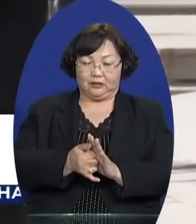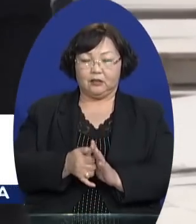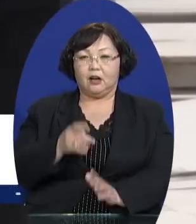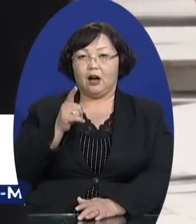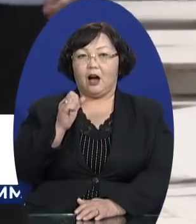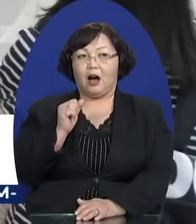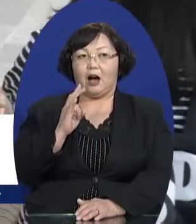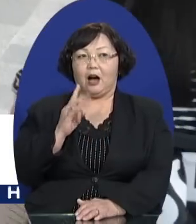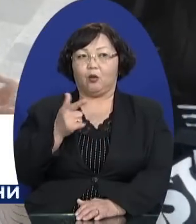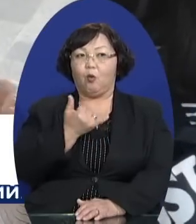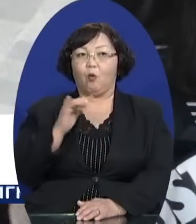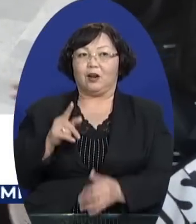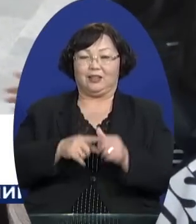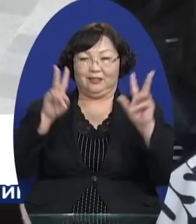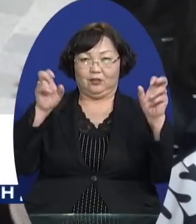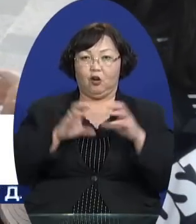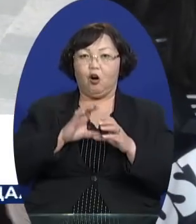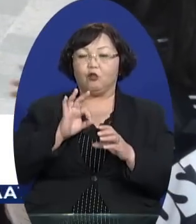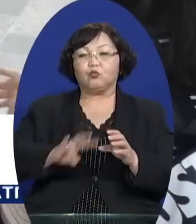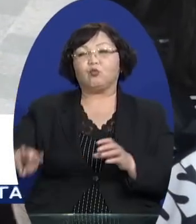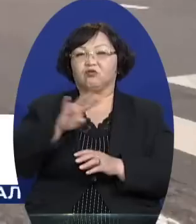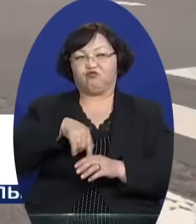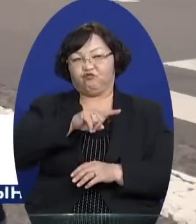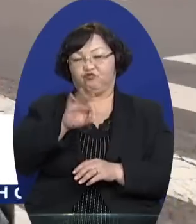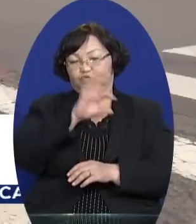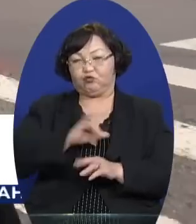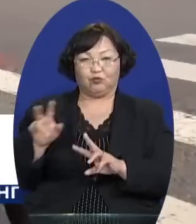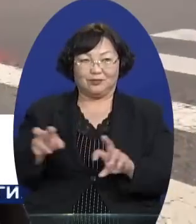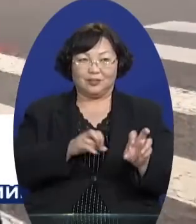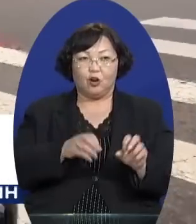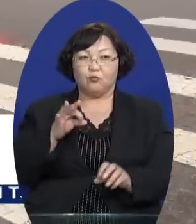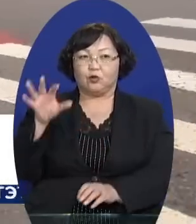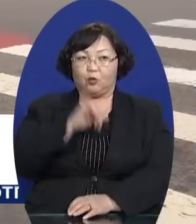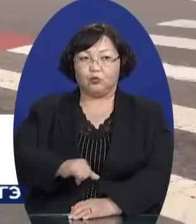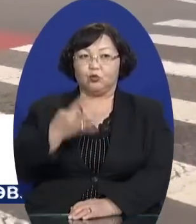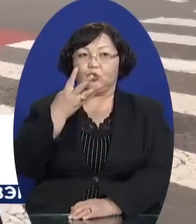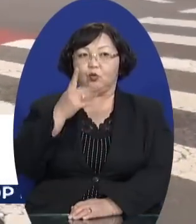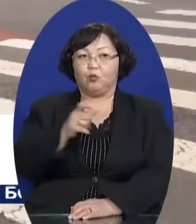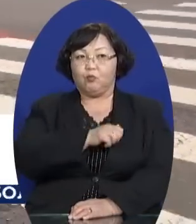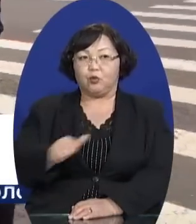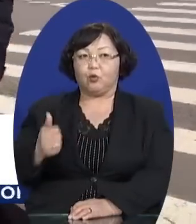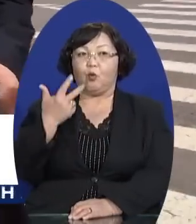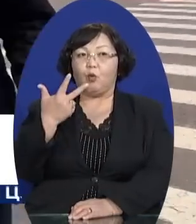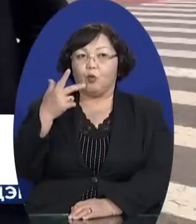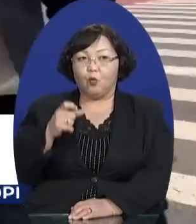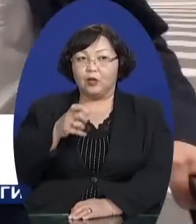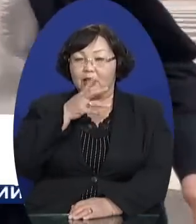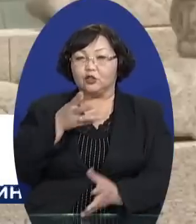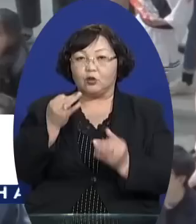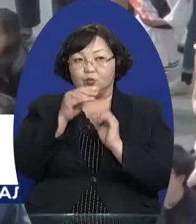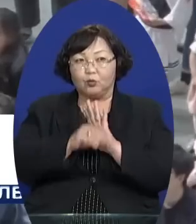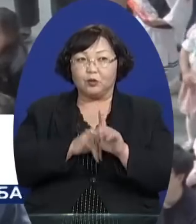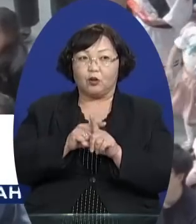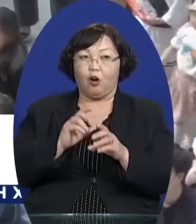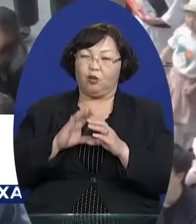нэртэй орон нутгийн судалгааны агентлагийн судалгаагаар Өмнө Солонгосын 4 хүн дутмын 3 нь энэ хүү нас тоолох журмыг цэгцэлж олон улсын